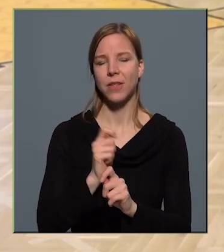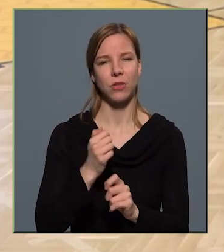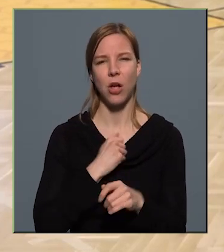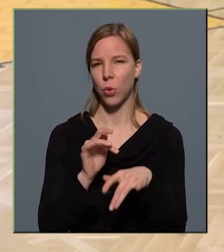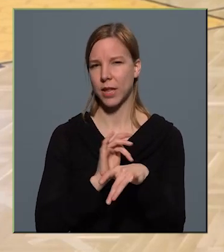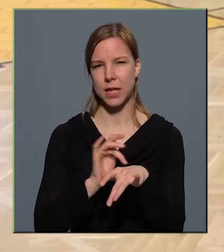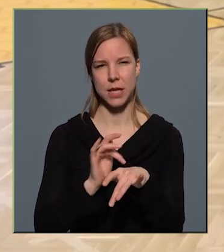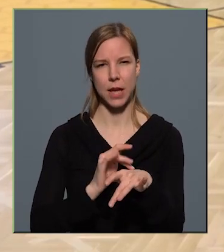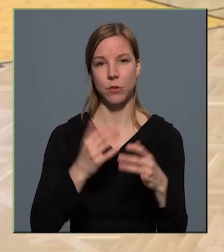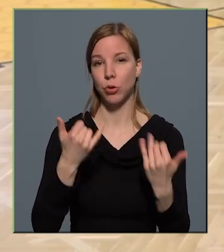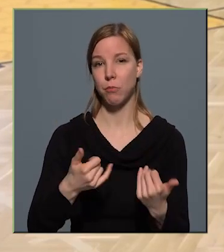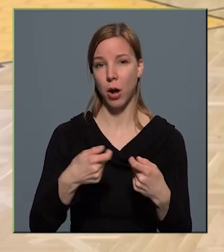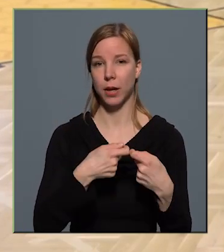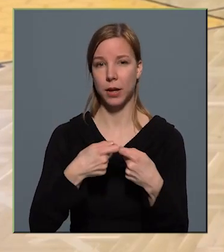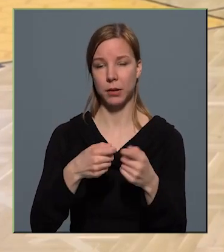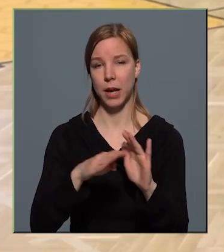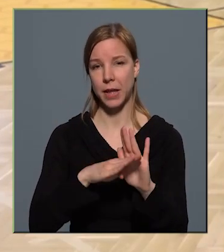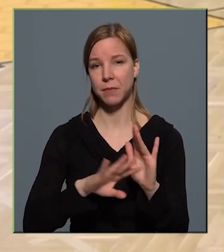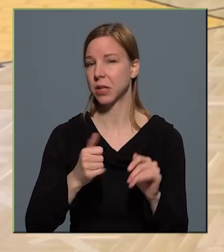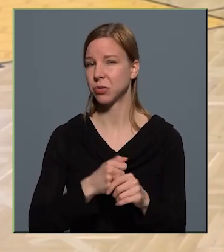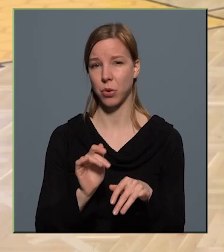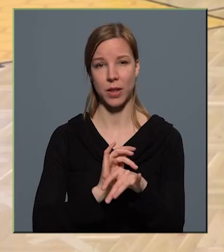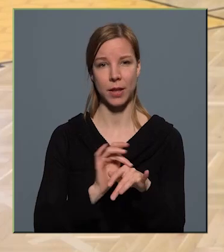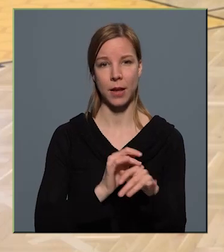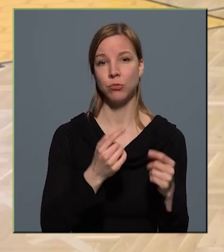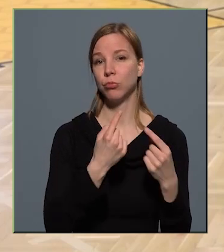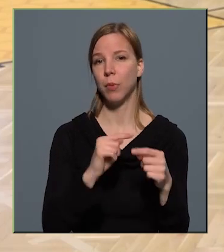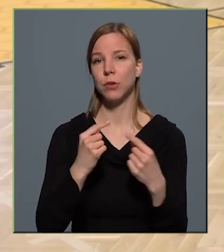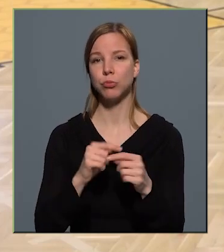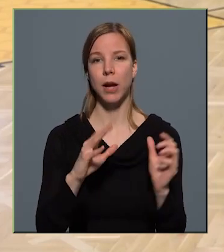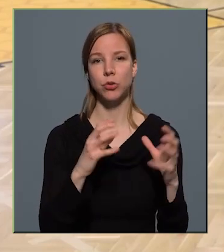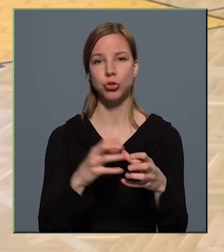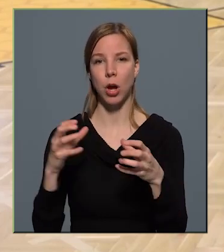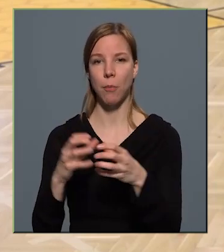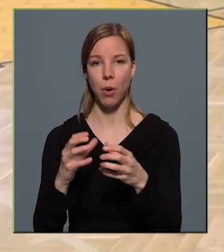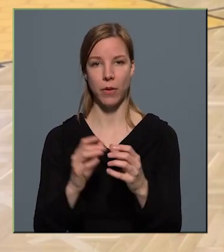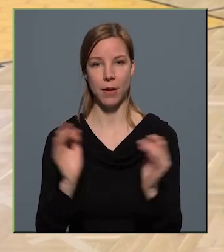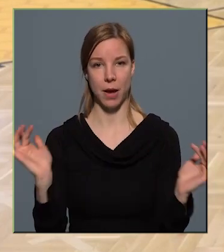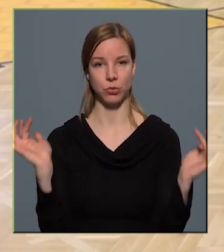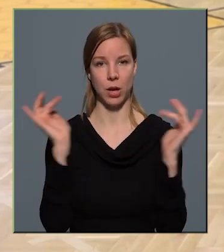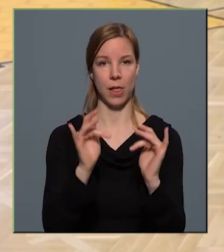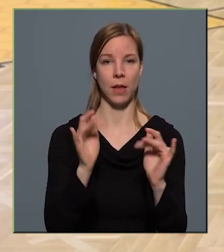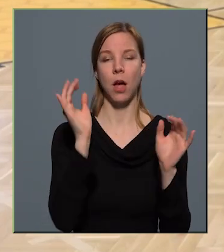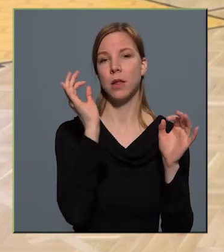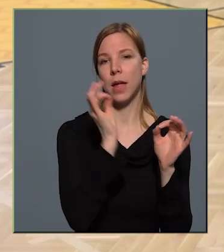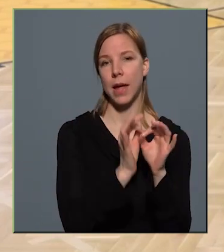színes, hiszen itt két különböző, mondhatni két más csapat játszik egymás ellen, hiszen az épek